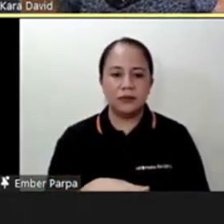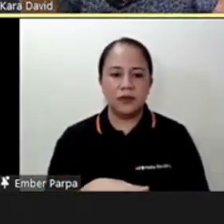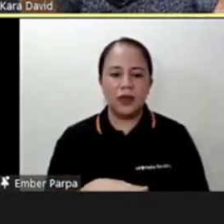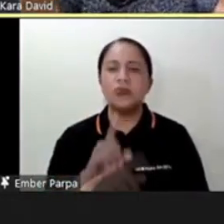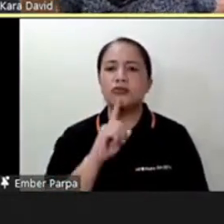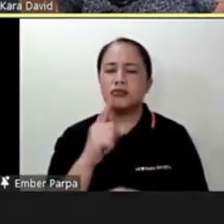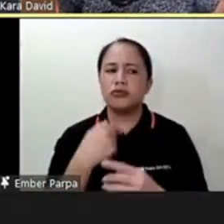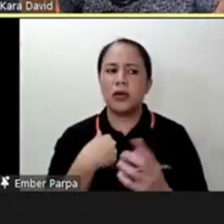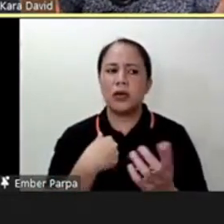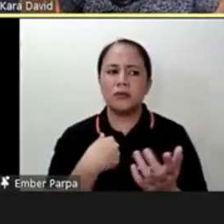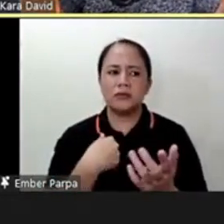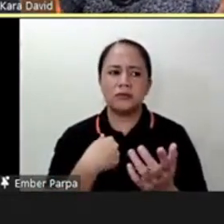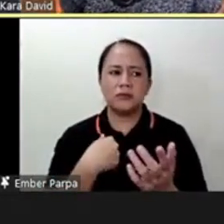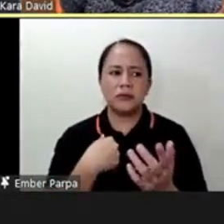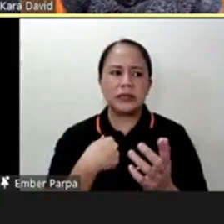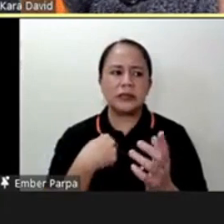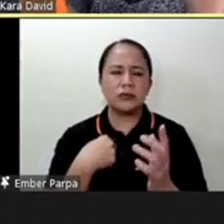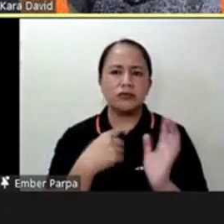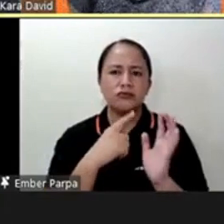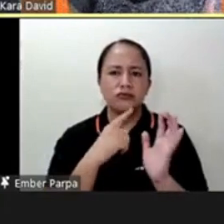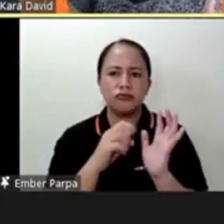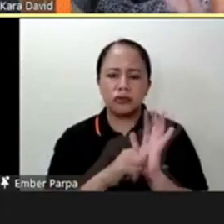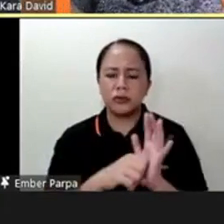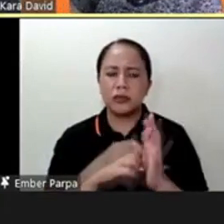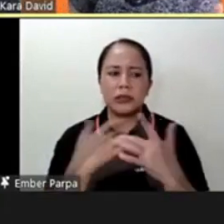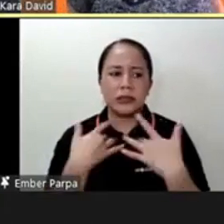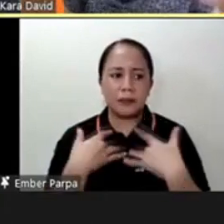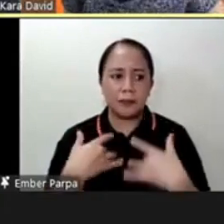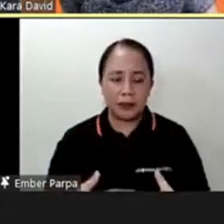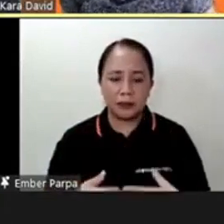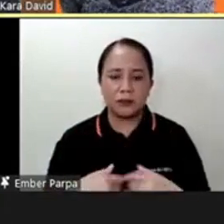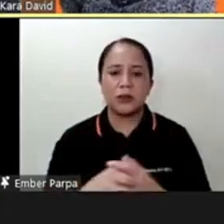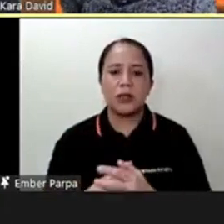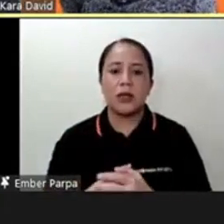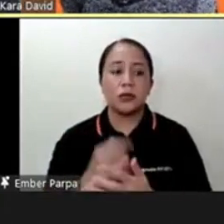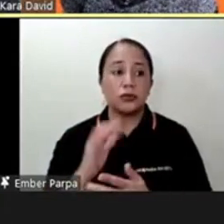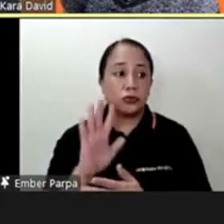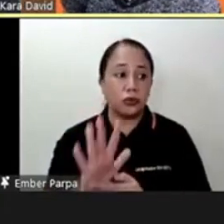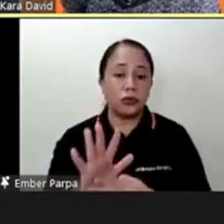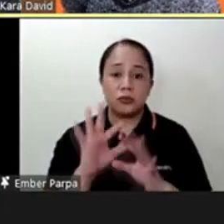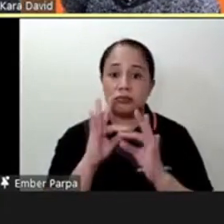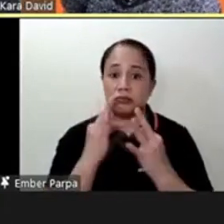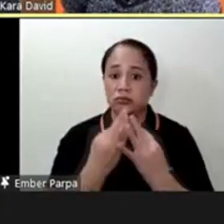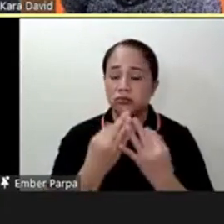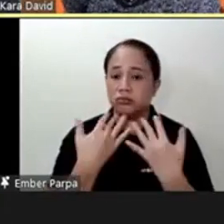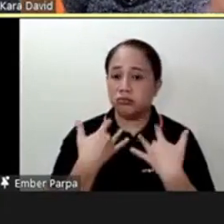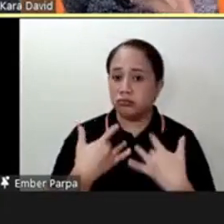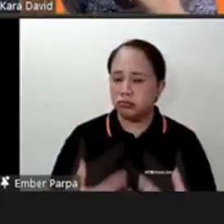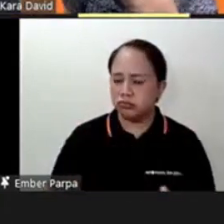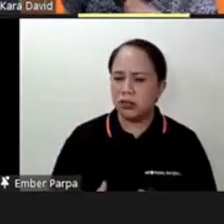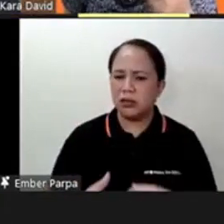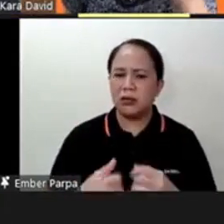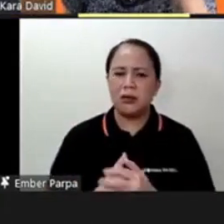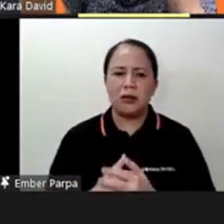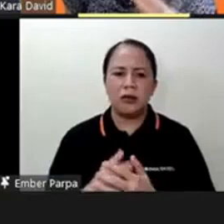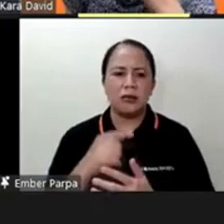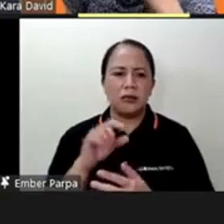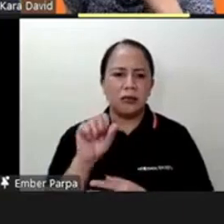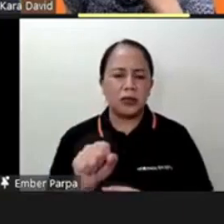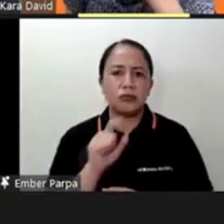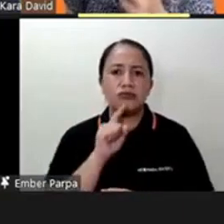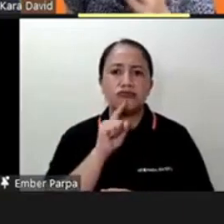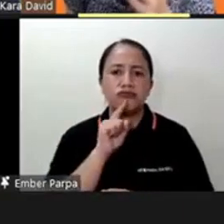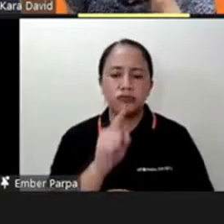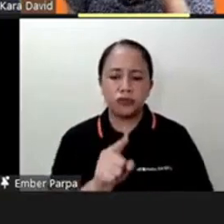signs naman na depressed ka na or yung kamag-anak mo ay depressed na and that person